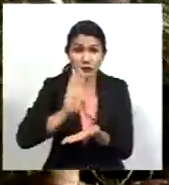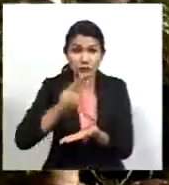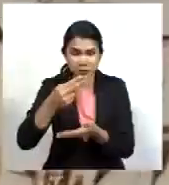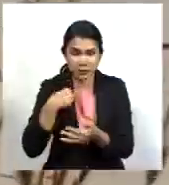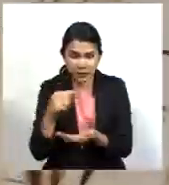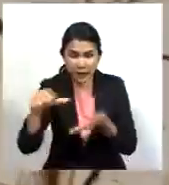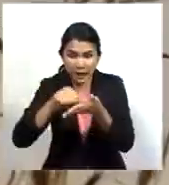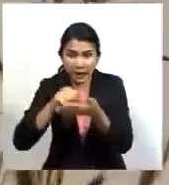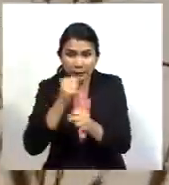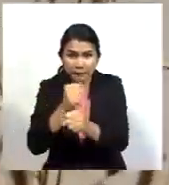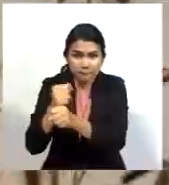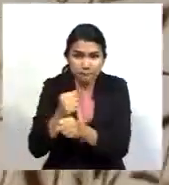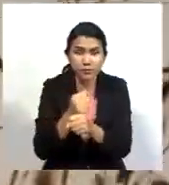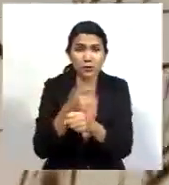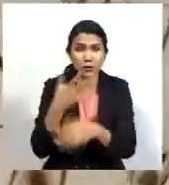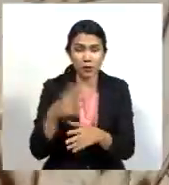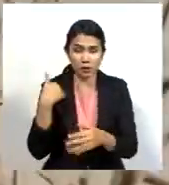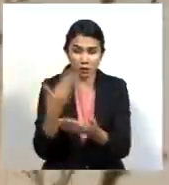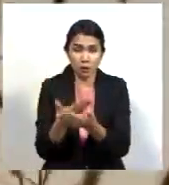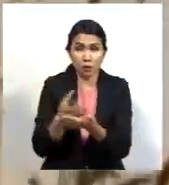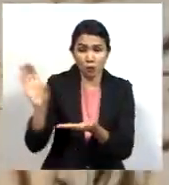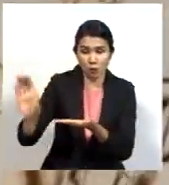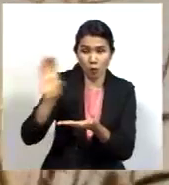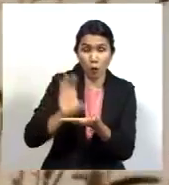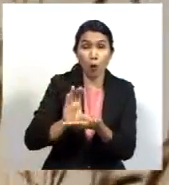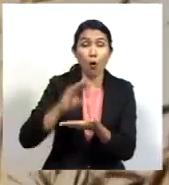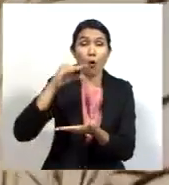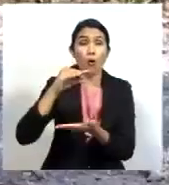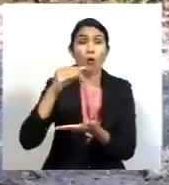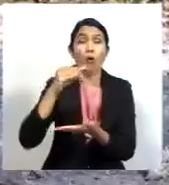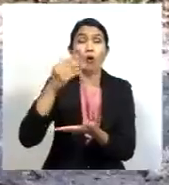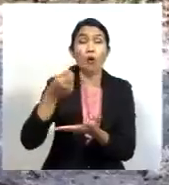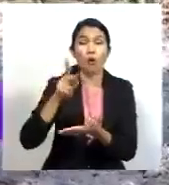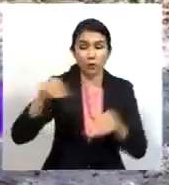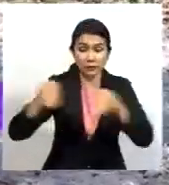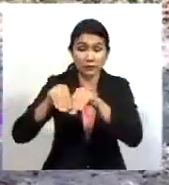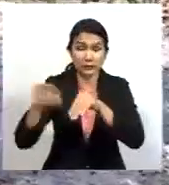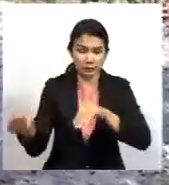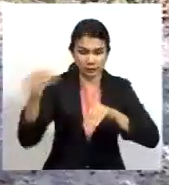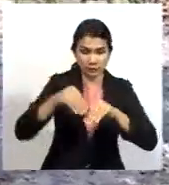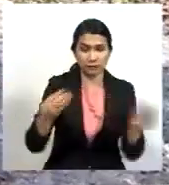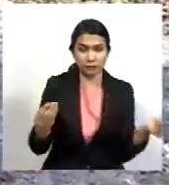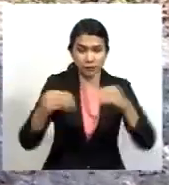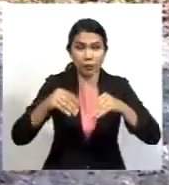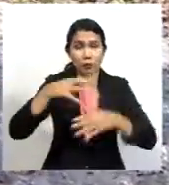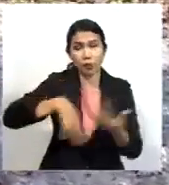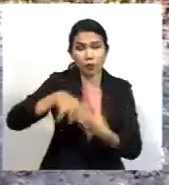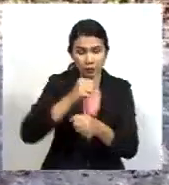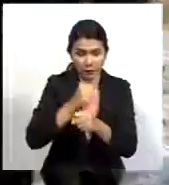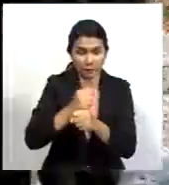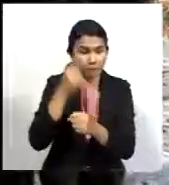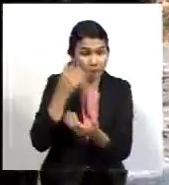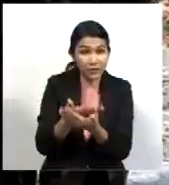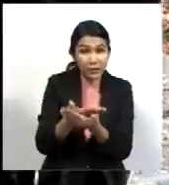ทและได้รับเงินสนับสนุนจากองค์การบริหารส่วนตำบลโคกกระชายอีกส่วนหนึ่งเอามาเจาะบ่อบาดาลเพื่อหาแหล่งน้ำเสริมจาก